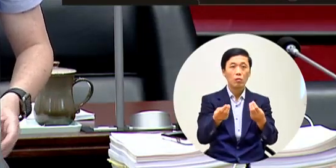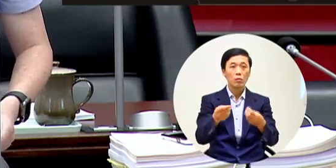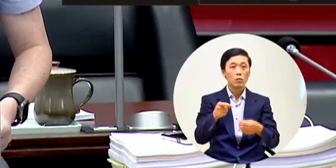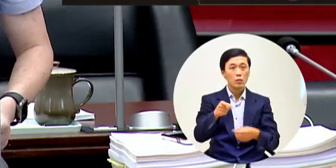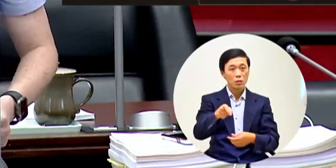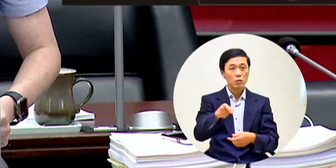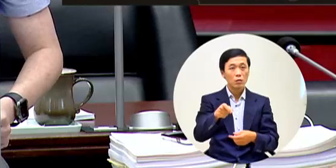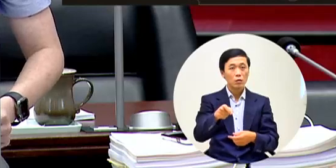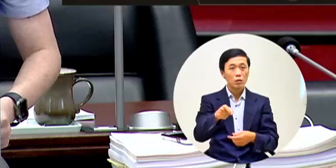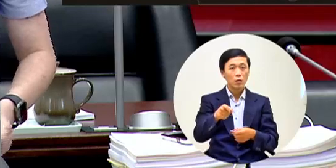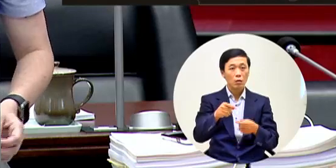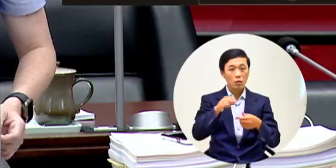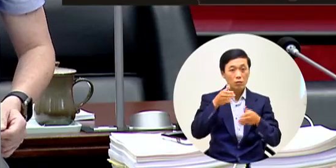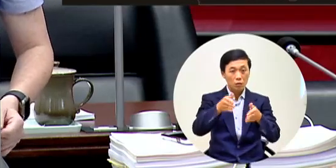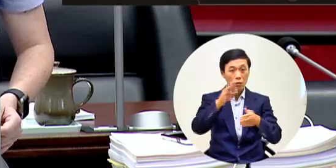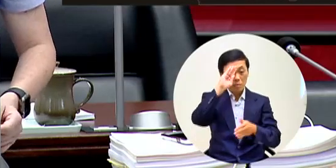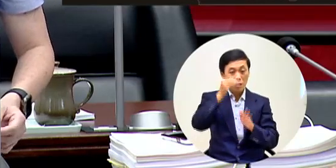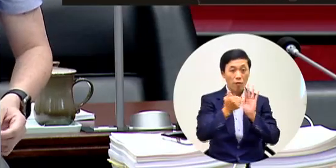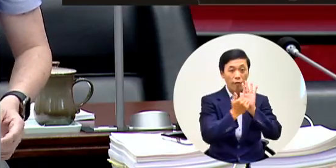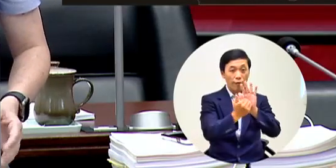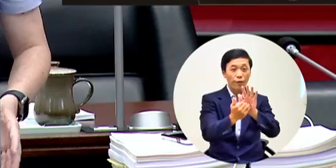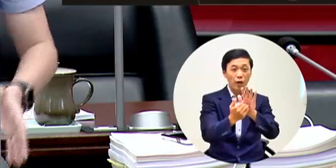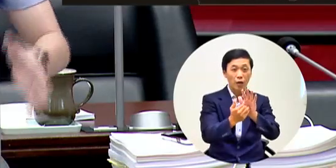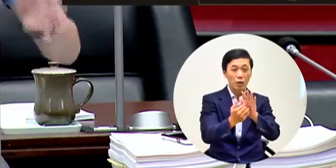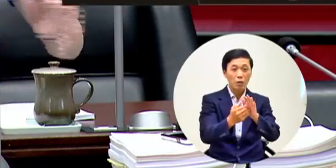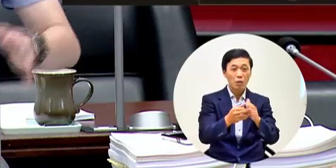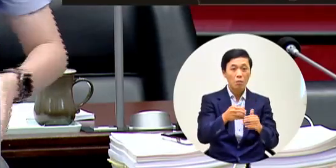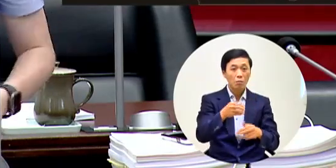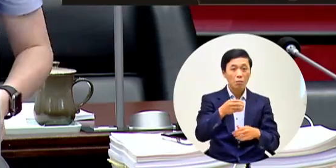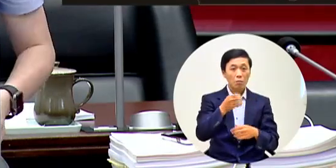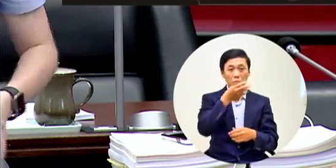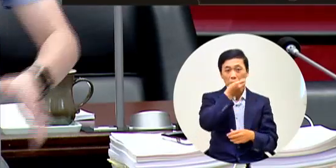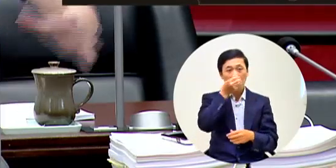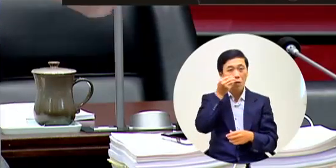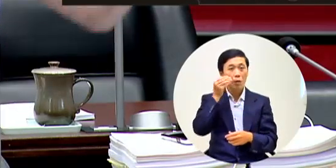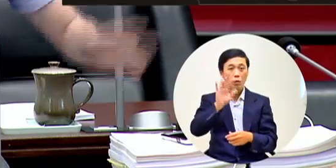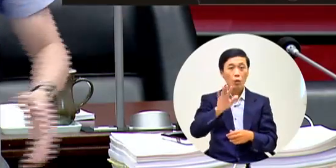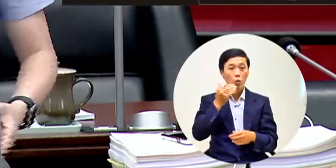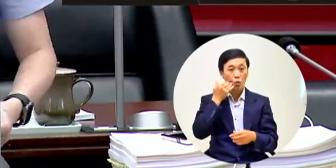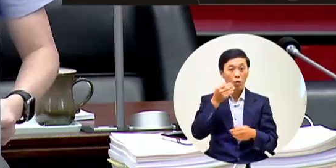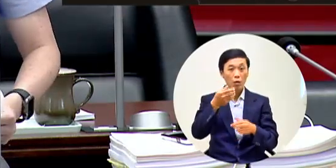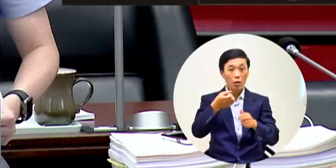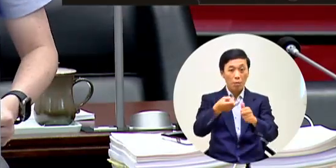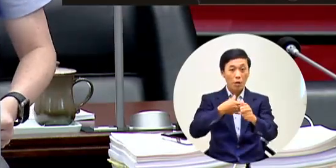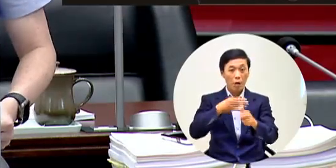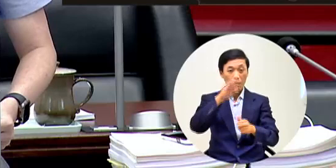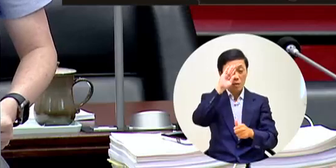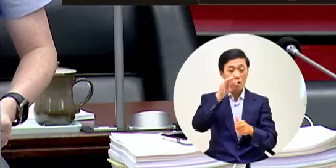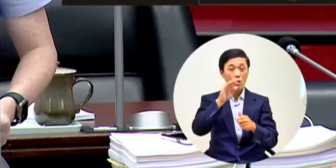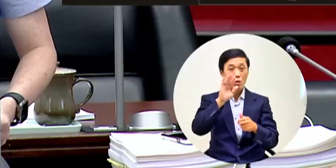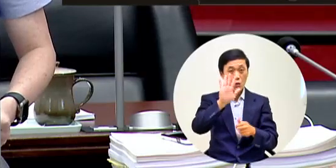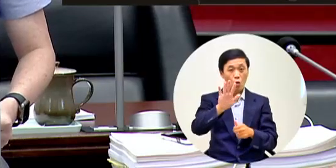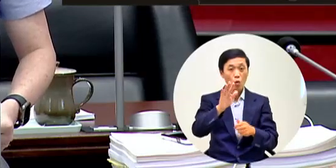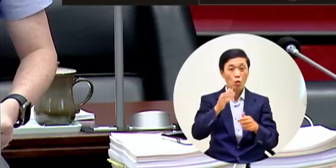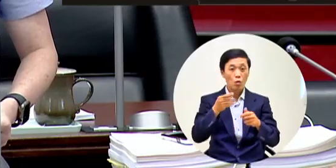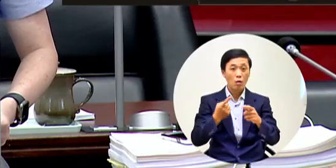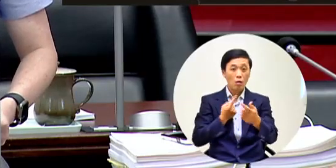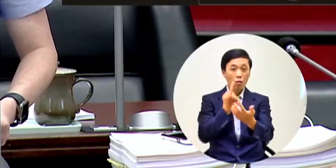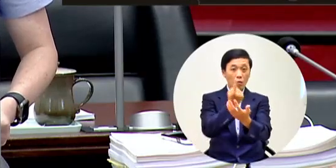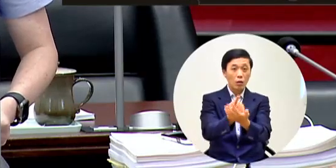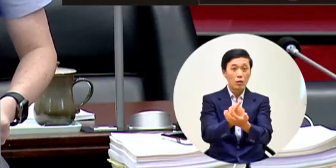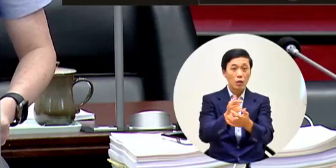是一个防疫的破口吼。等下惊啊！现在一个人确诊在这个聚集人潮的地方，我看